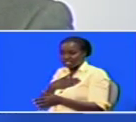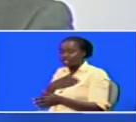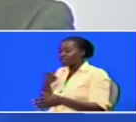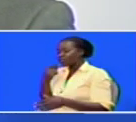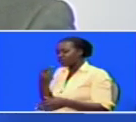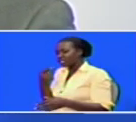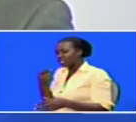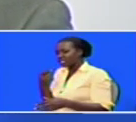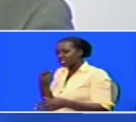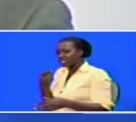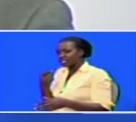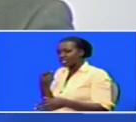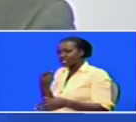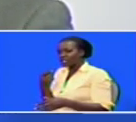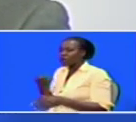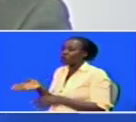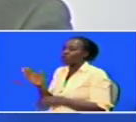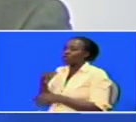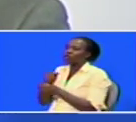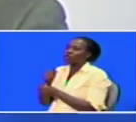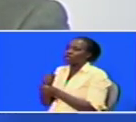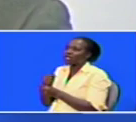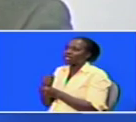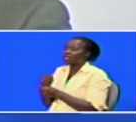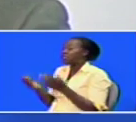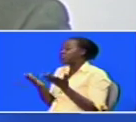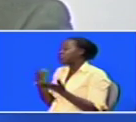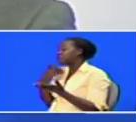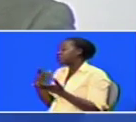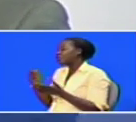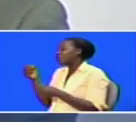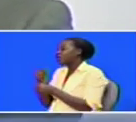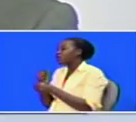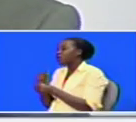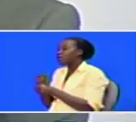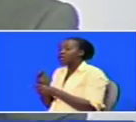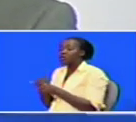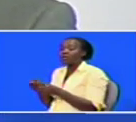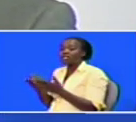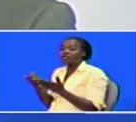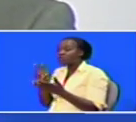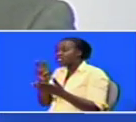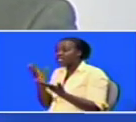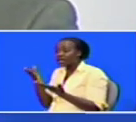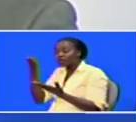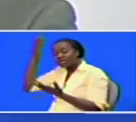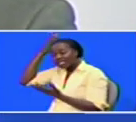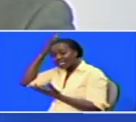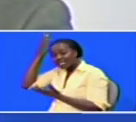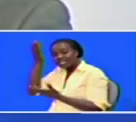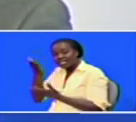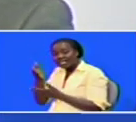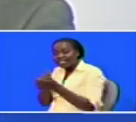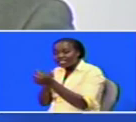kusema kwamba turudi tufanye kazi. Maana sisi tunaweza sema rudi nafanye kazi na ambao mliona juzi na wauguzi. Wale